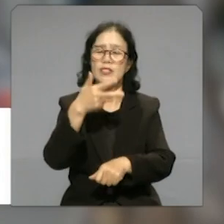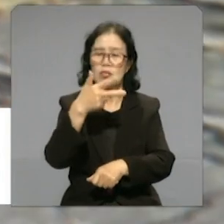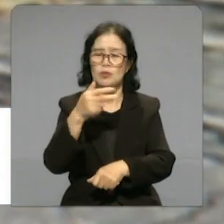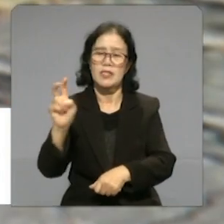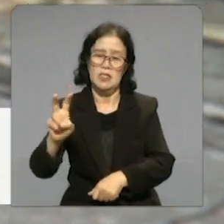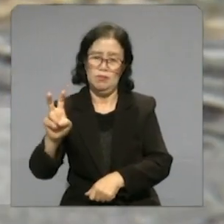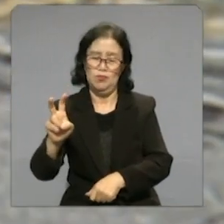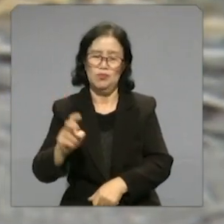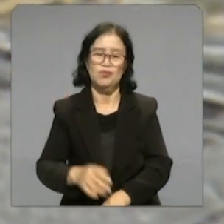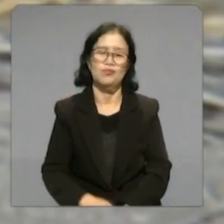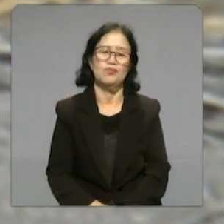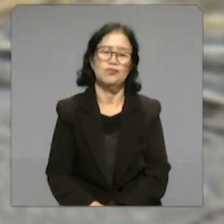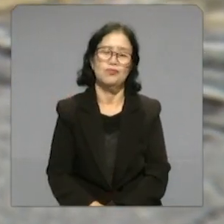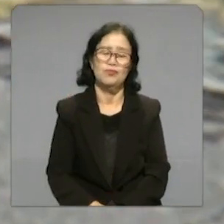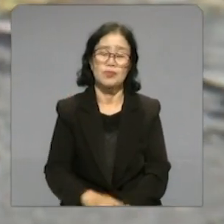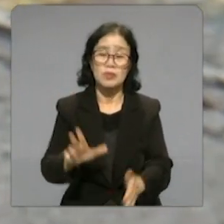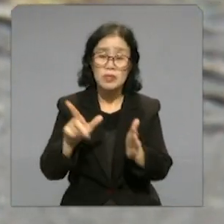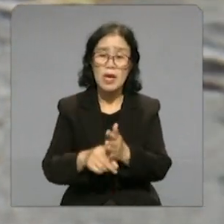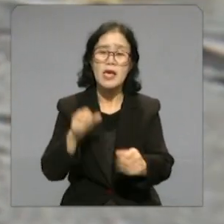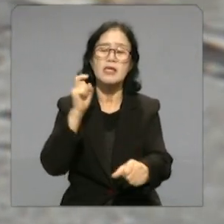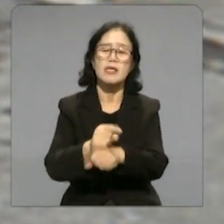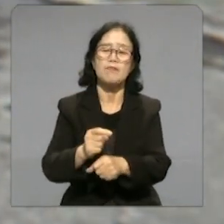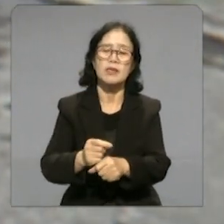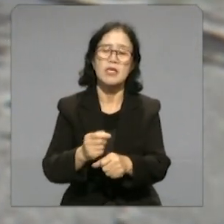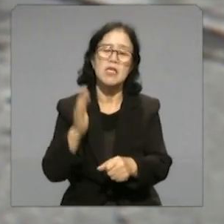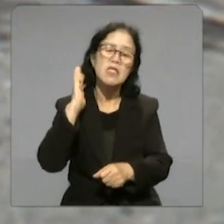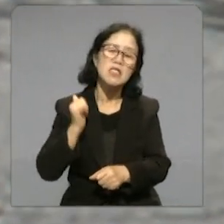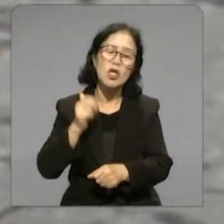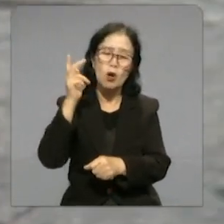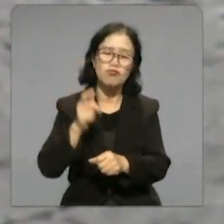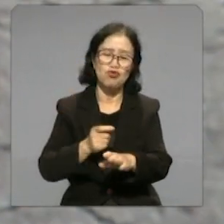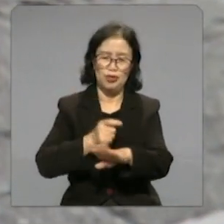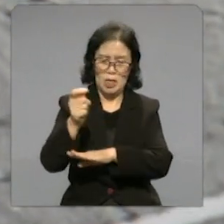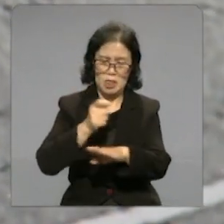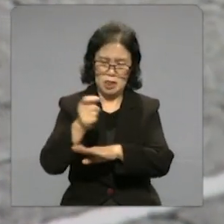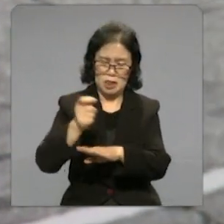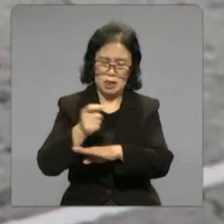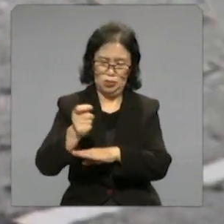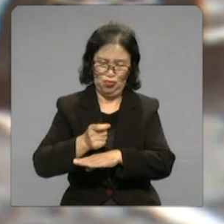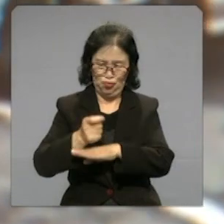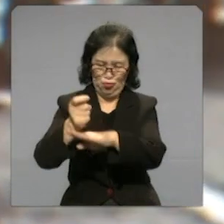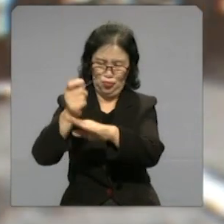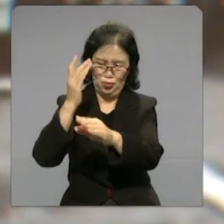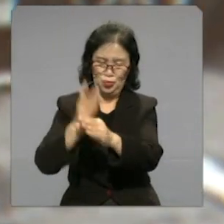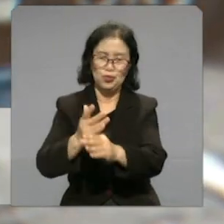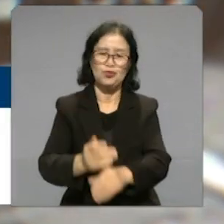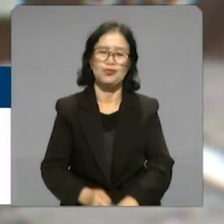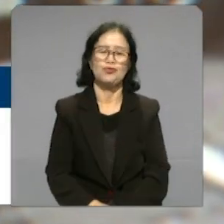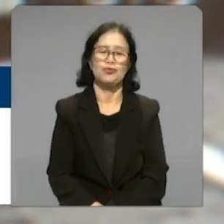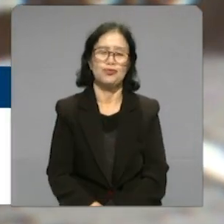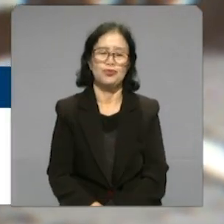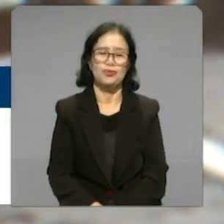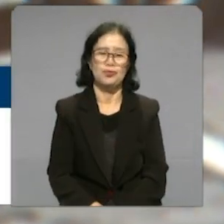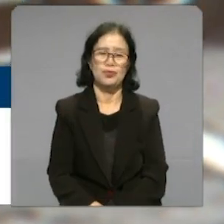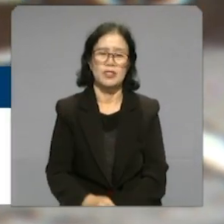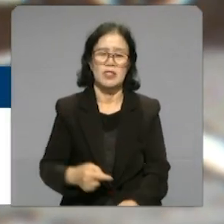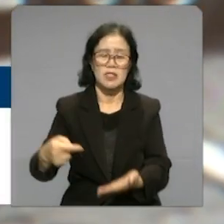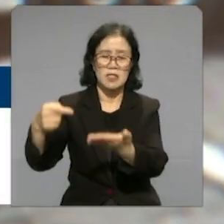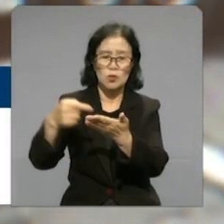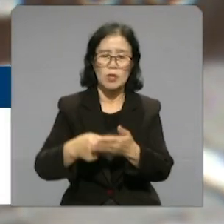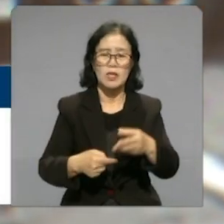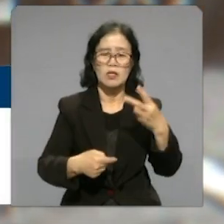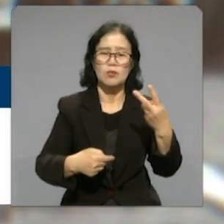20분쯤. 그 시각 김 씨는 이미 의정부로 가는 택시 안이었습니다. 저희 신고한 시간은 7시 20분이